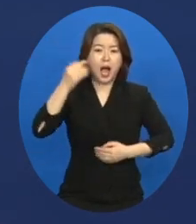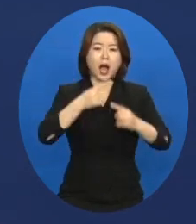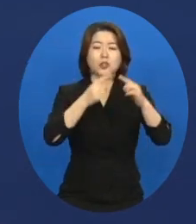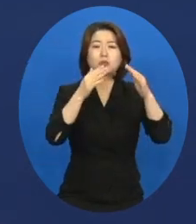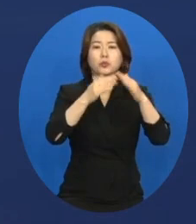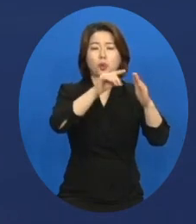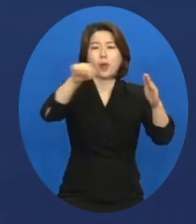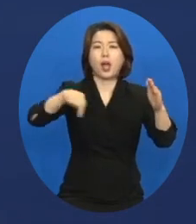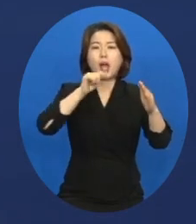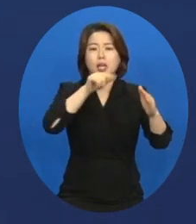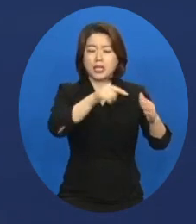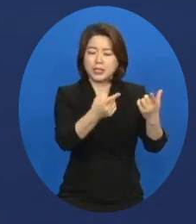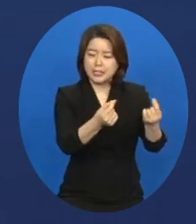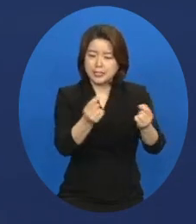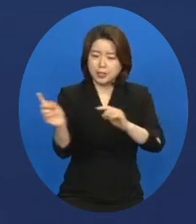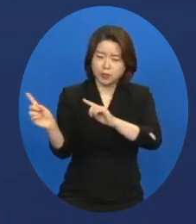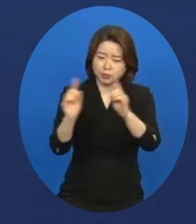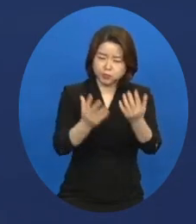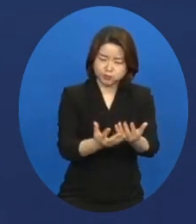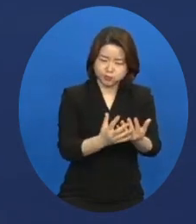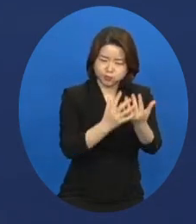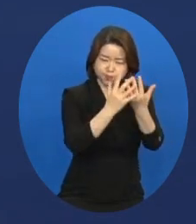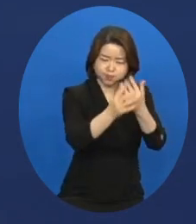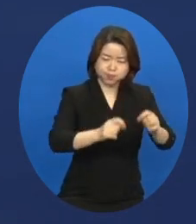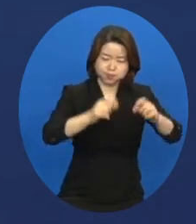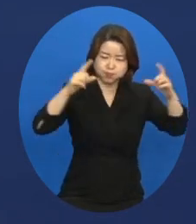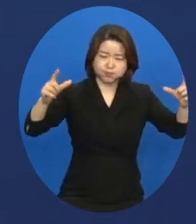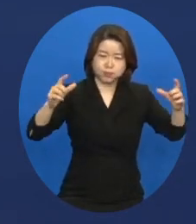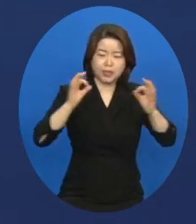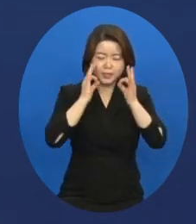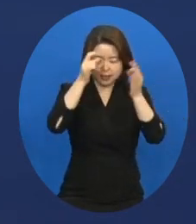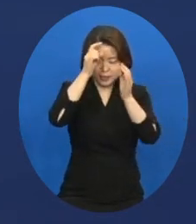일어나게 해주십시오. 그런 간절한 기도가 있었습니다.